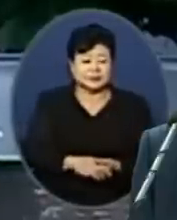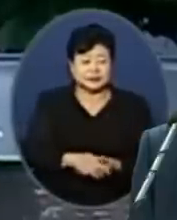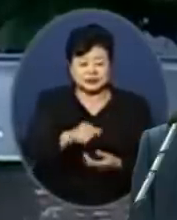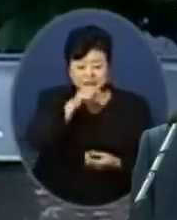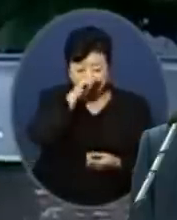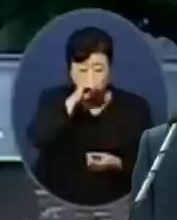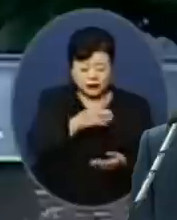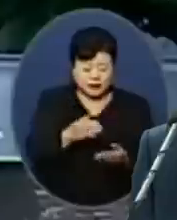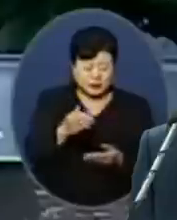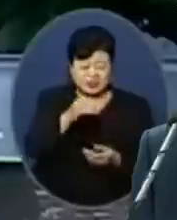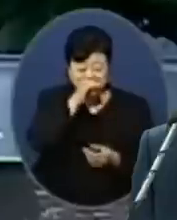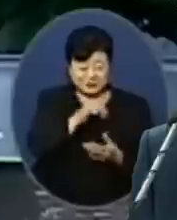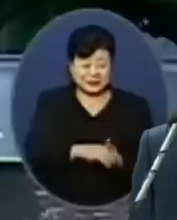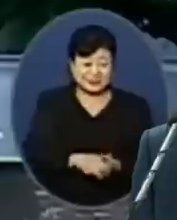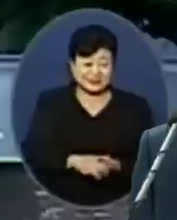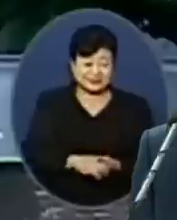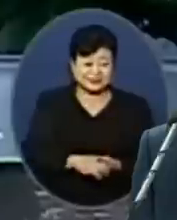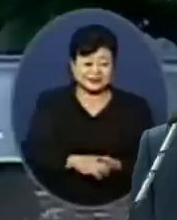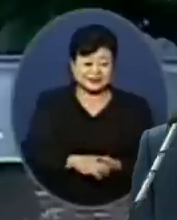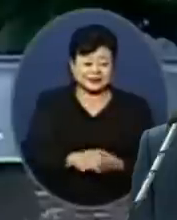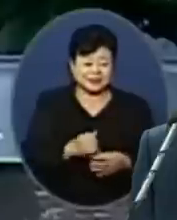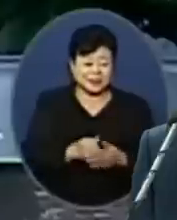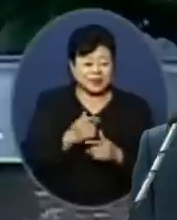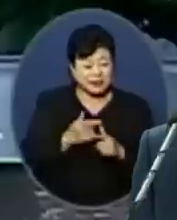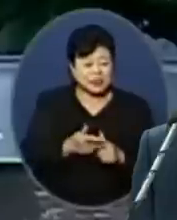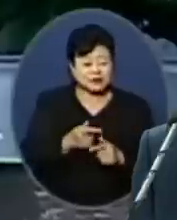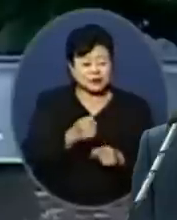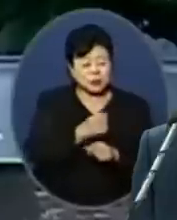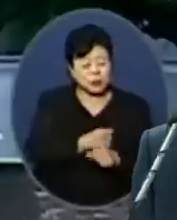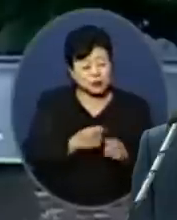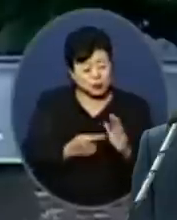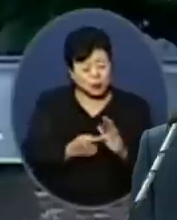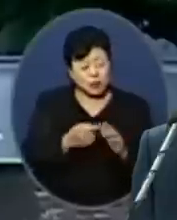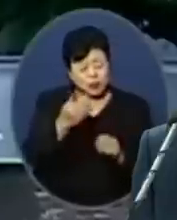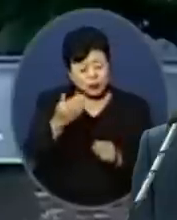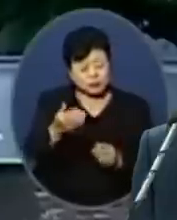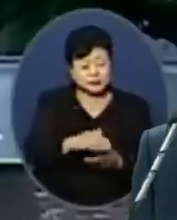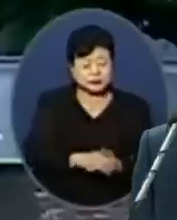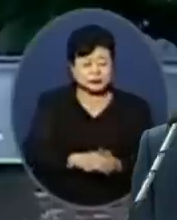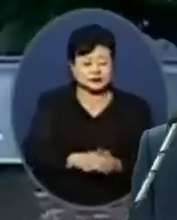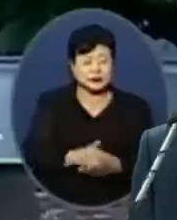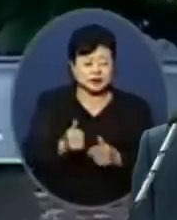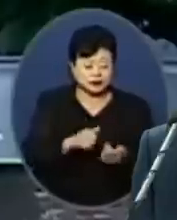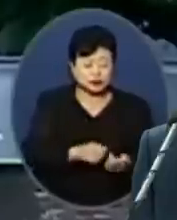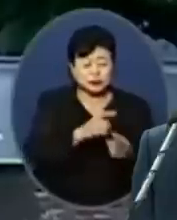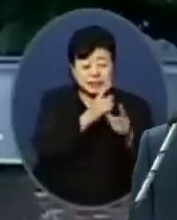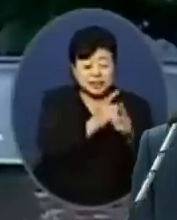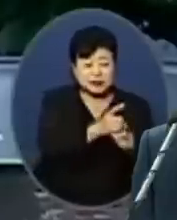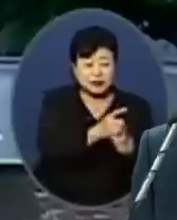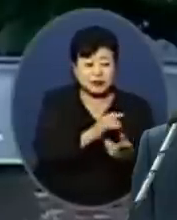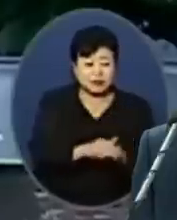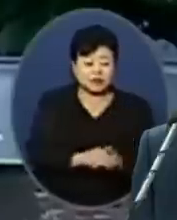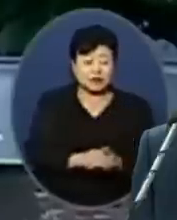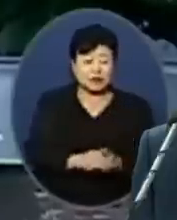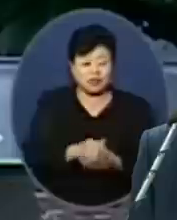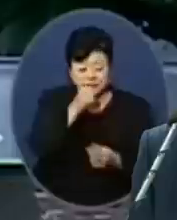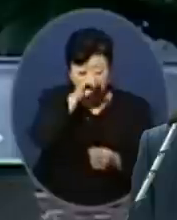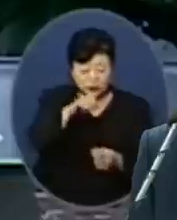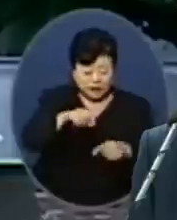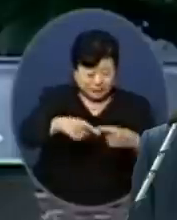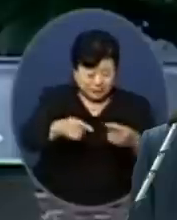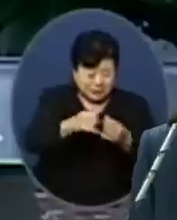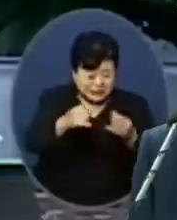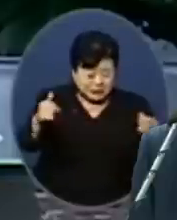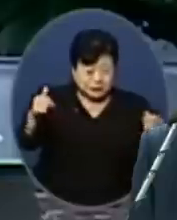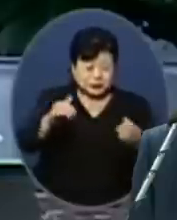낙원을 예비해 놓으신 것입니다. 그러므로 예수 공로로 여러분은 죽음을 이기고 낙원에 들어갈